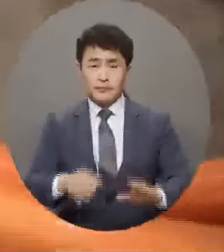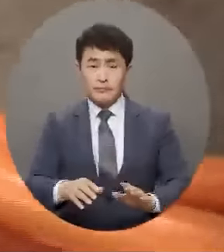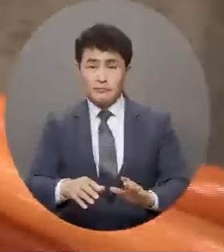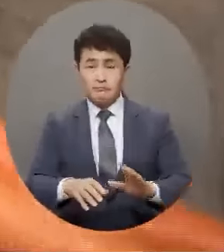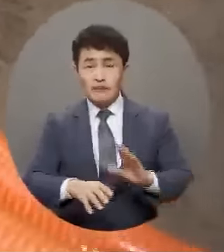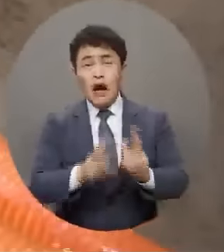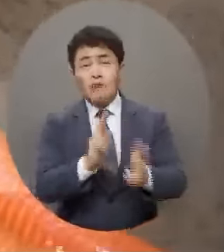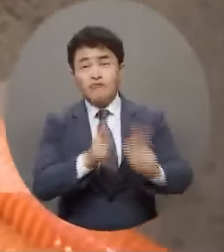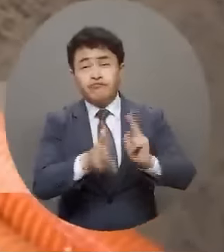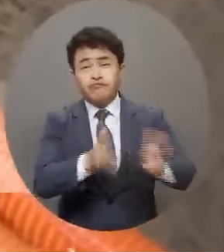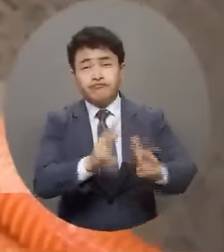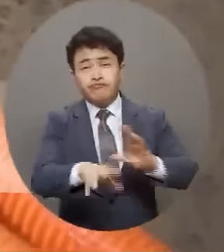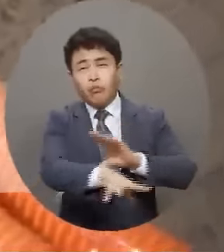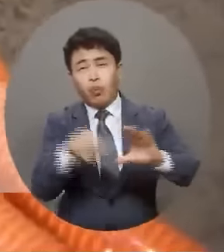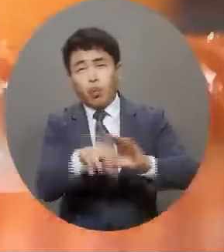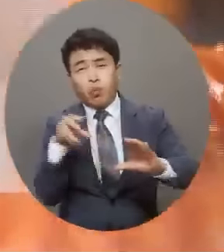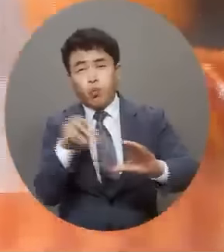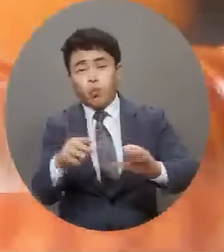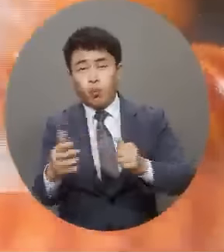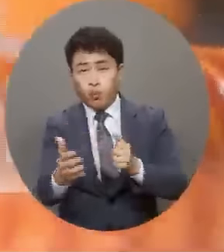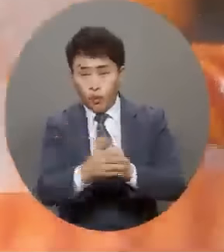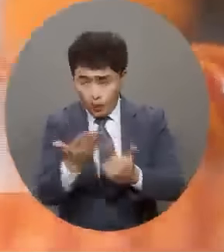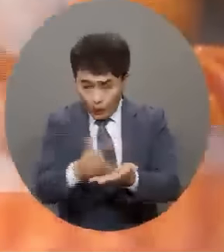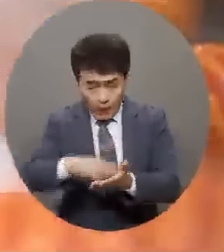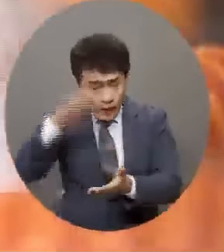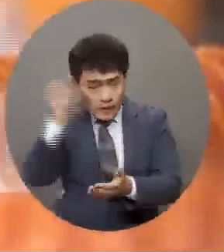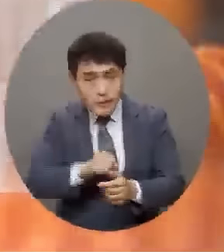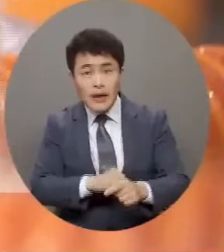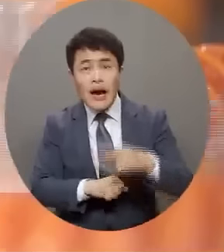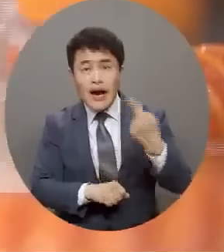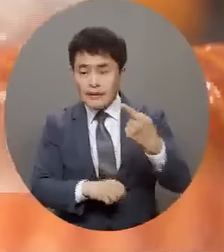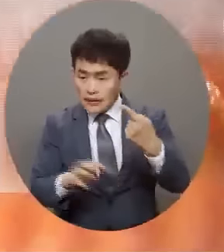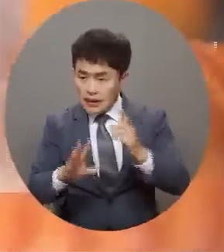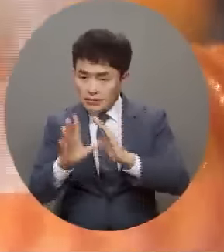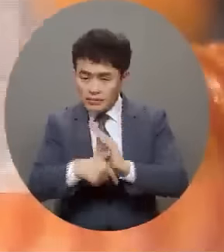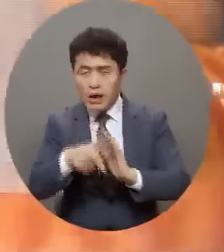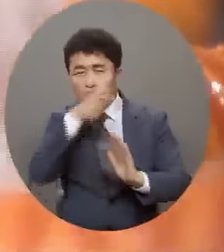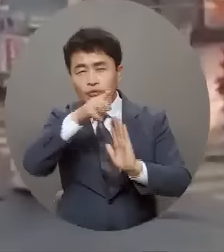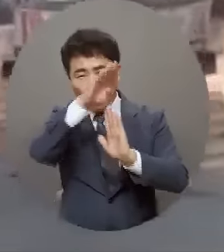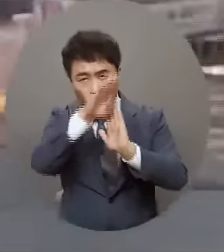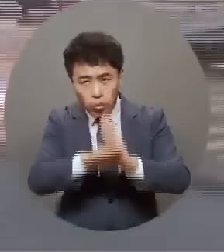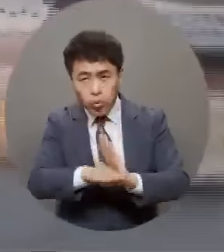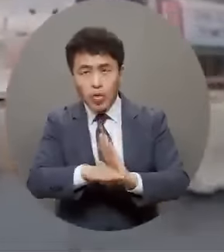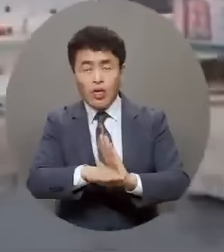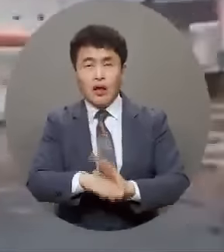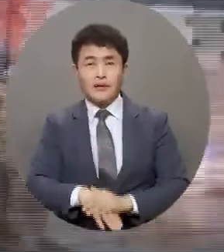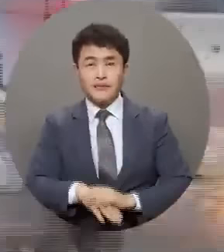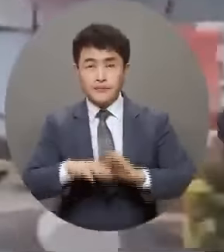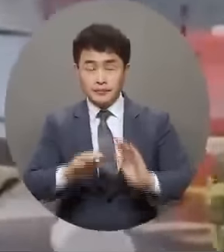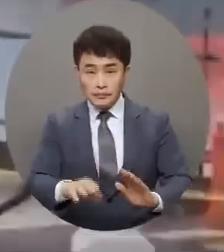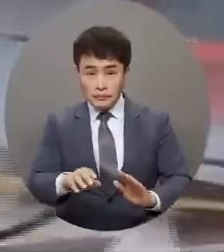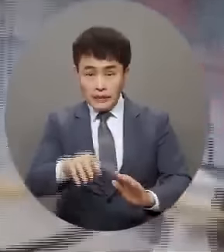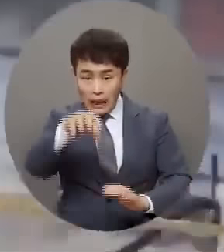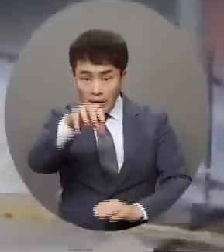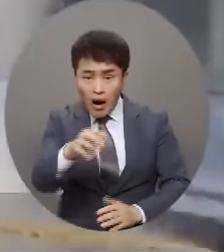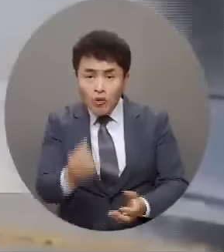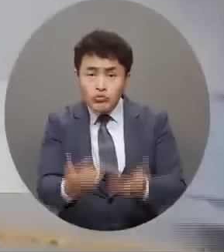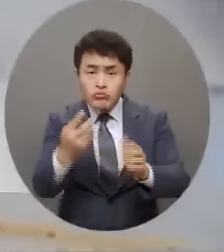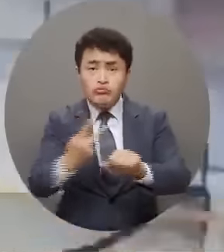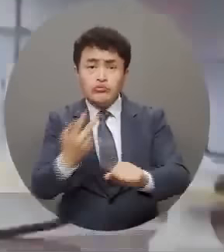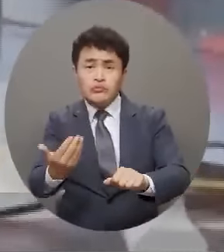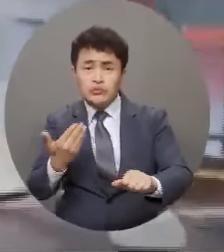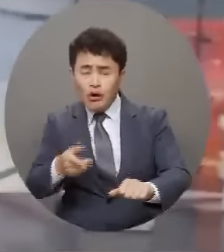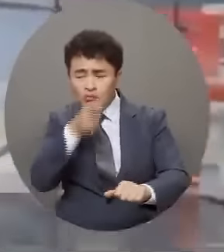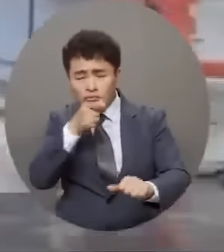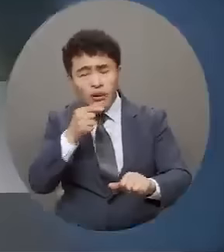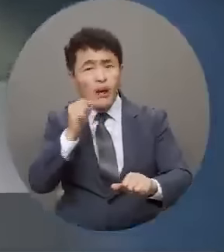양수기까지 동원해 복구 작업을 벌였고 오늘 새벽 1시 40분쯤 물이 다 빠졌습니다. 사고 지점에서는 2시간 전부터